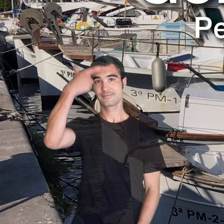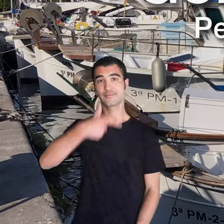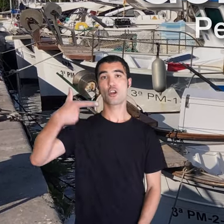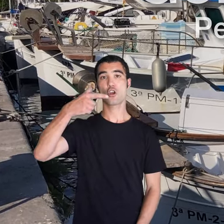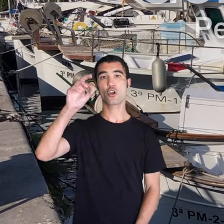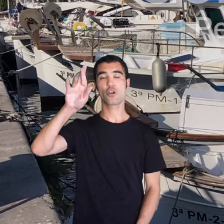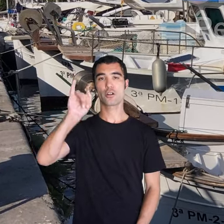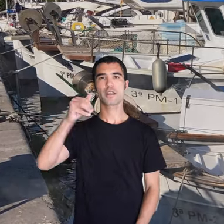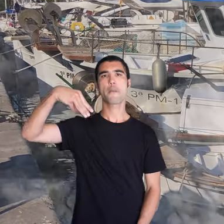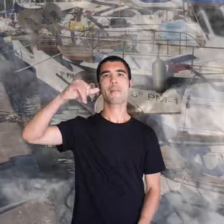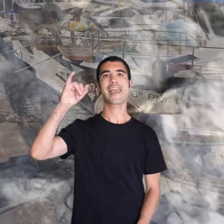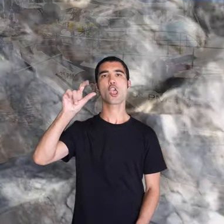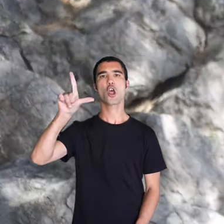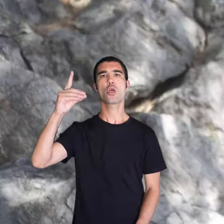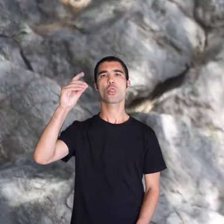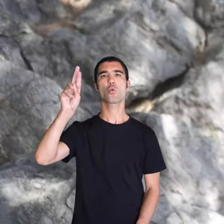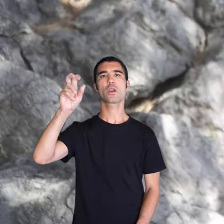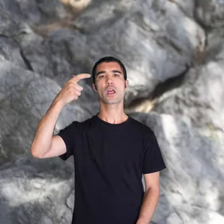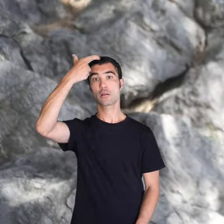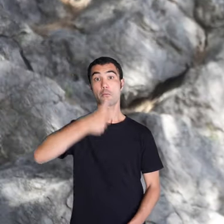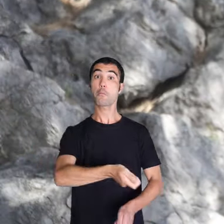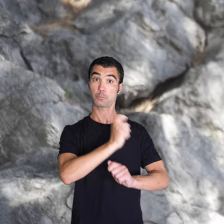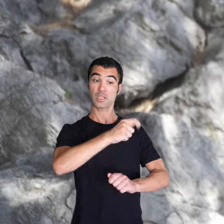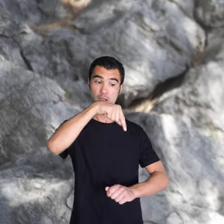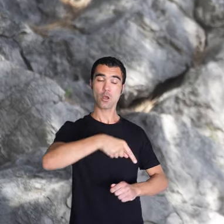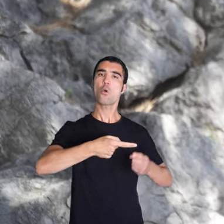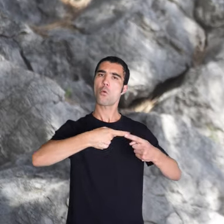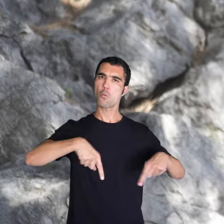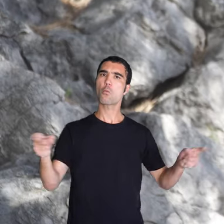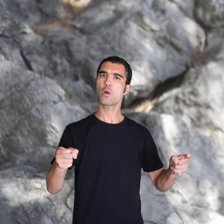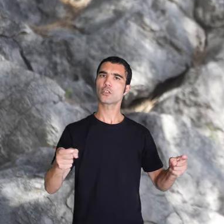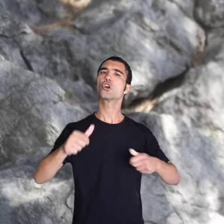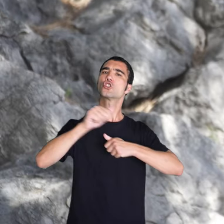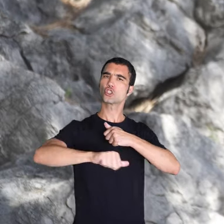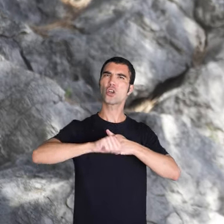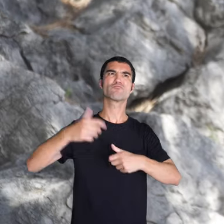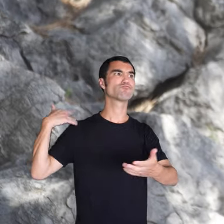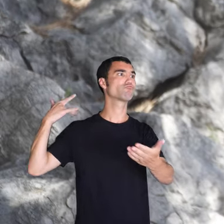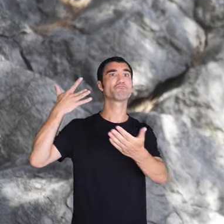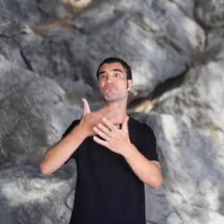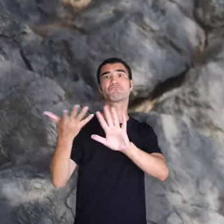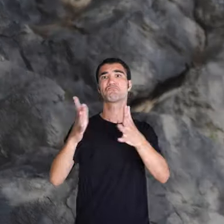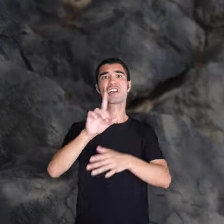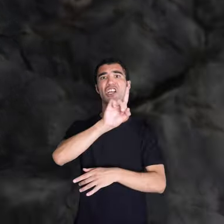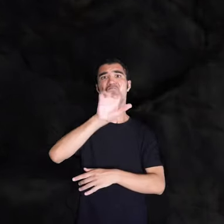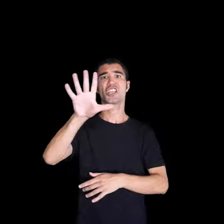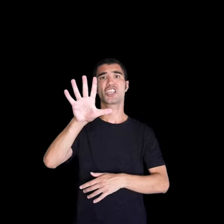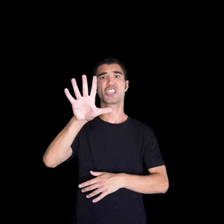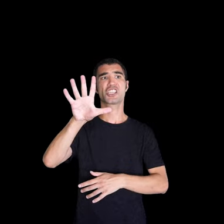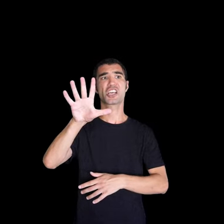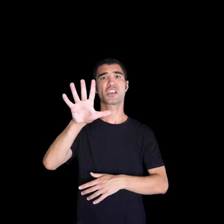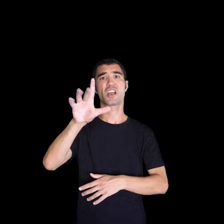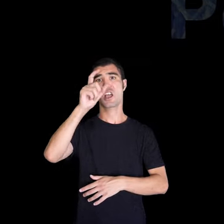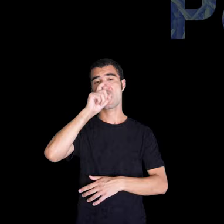Jo me n'en Gori, me n'en Durant, soc pescador en esport de soia, des de fa prop de 15 anys.